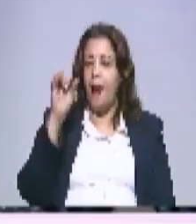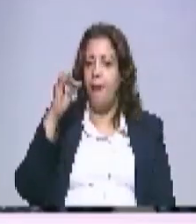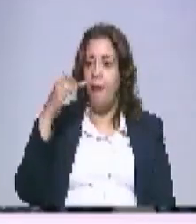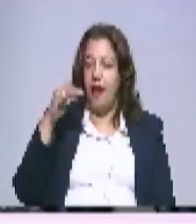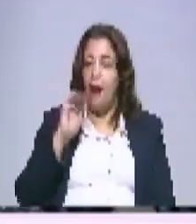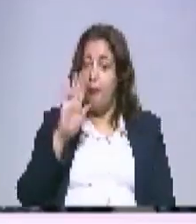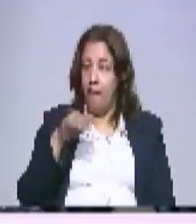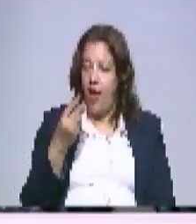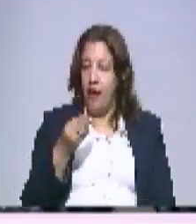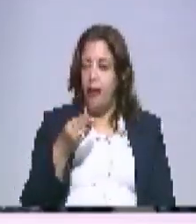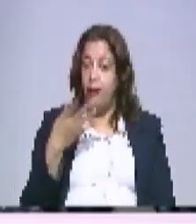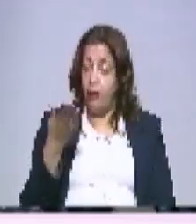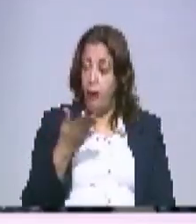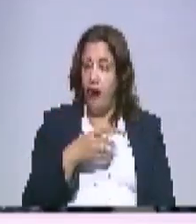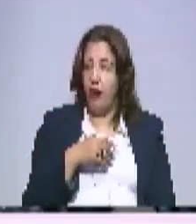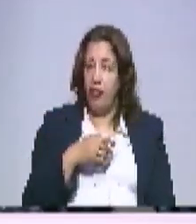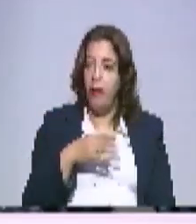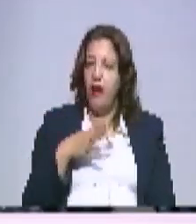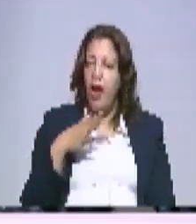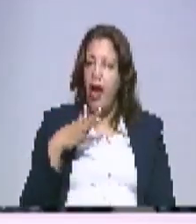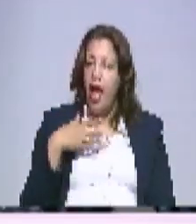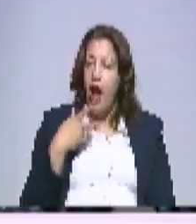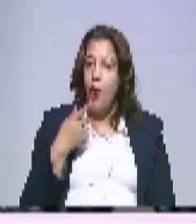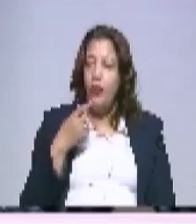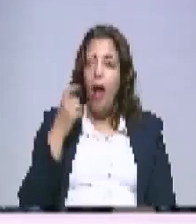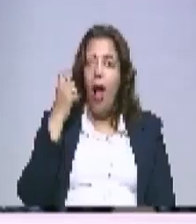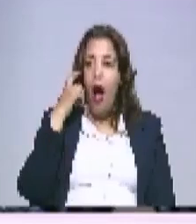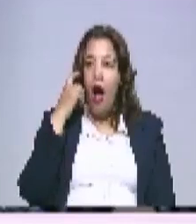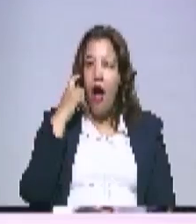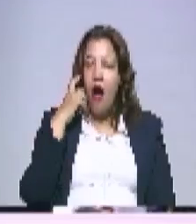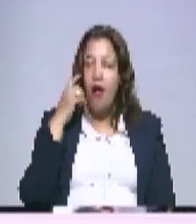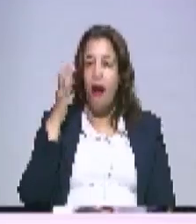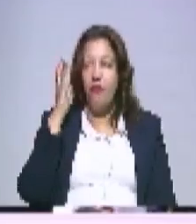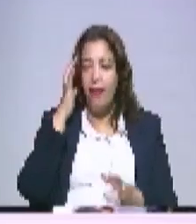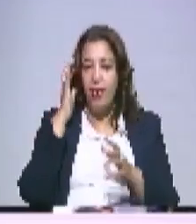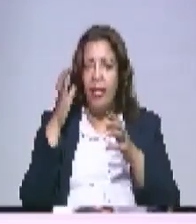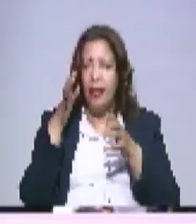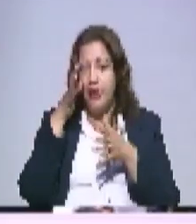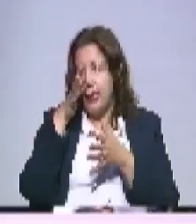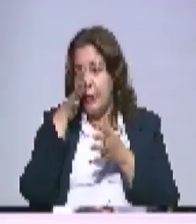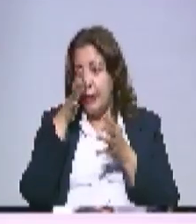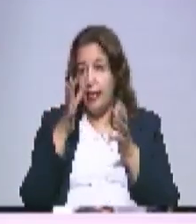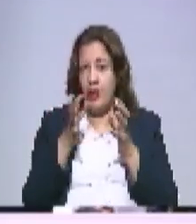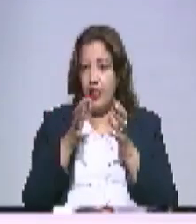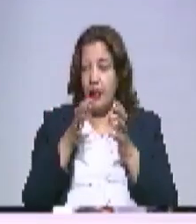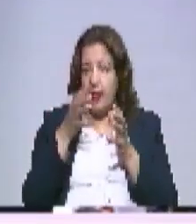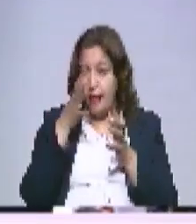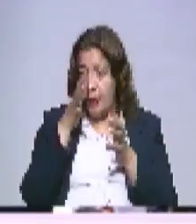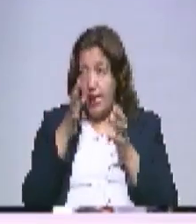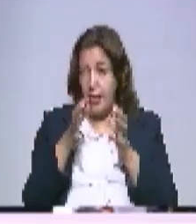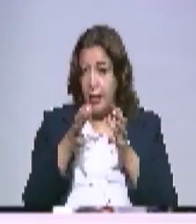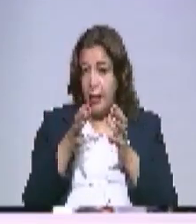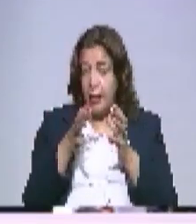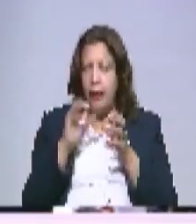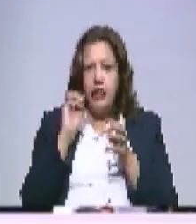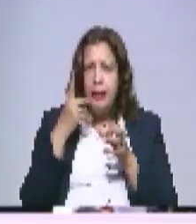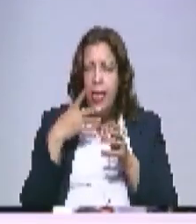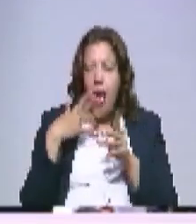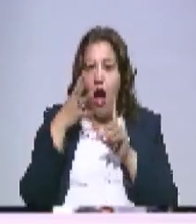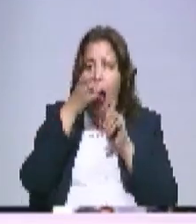عايزه اسال سامح على تخزين القلقاس اغسله ولا اخزنه كده؟ وعايزه اعرف